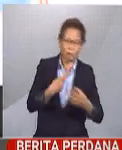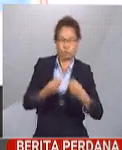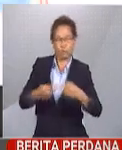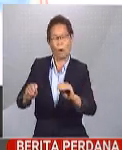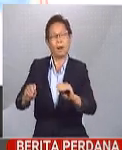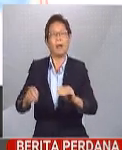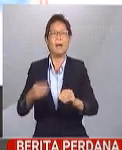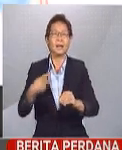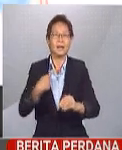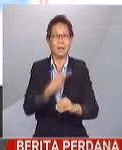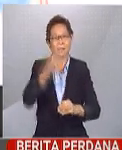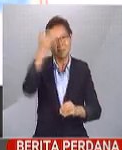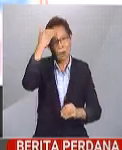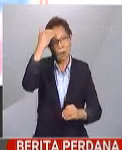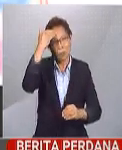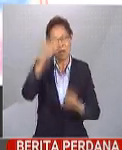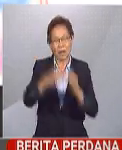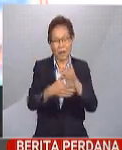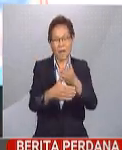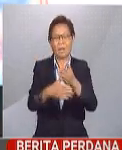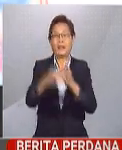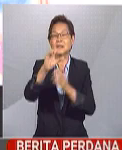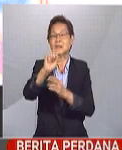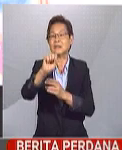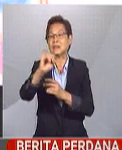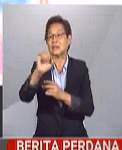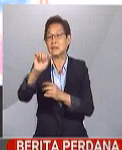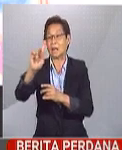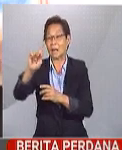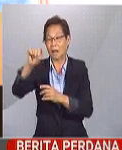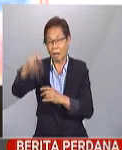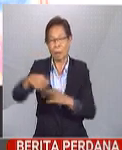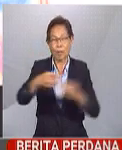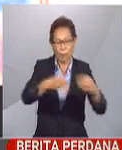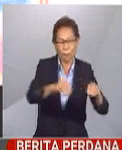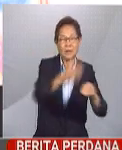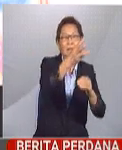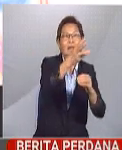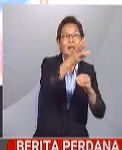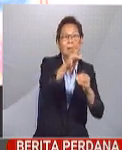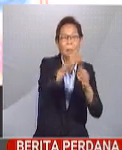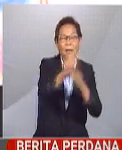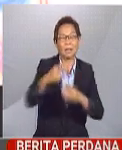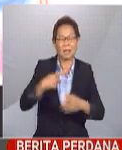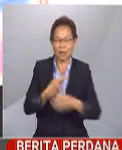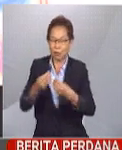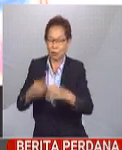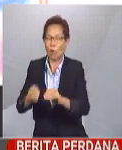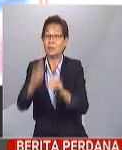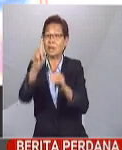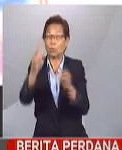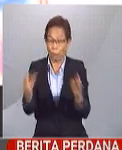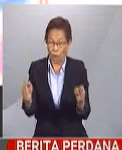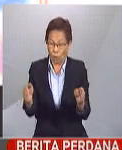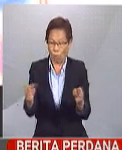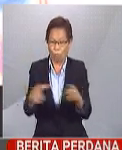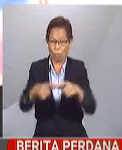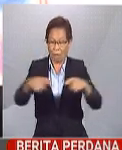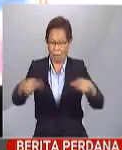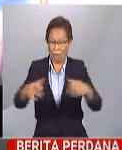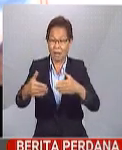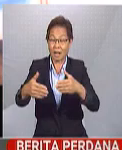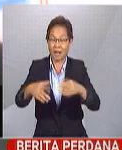kita dapat tahu harga ikan siakap di pasaran RM16, tapi kami dapat jual harganya seekor